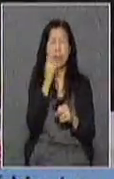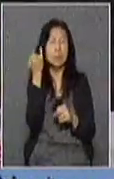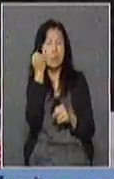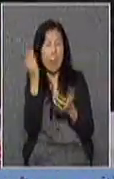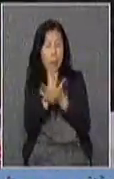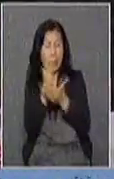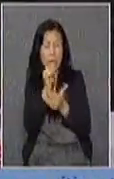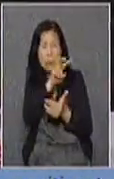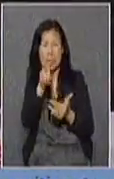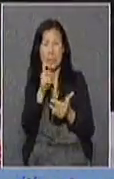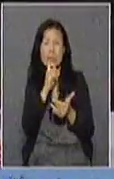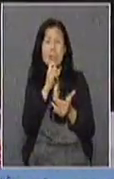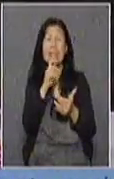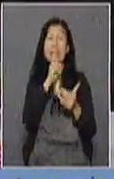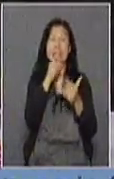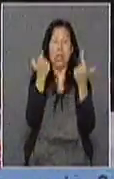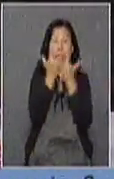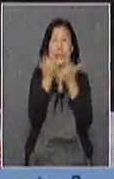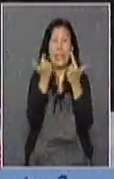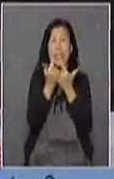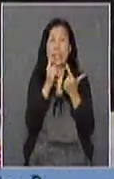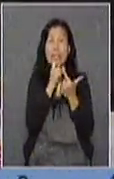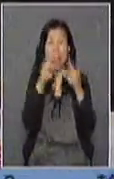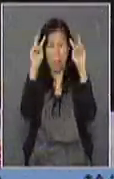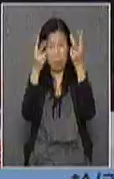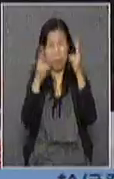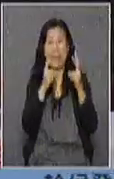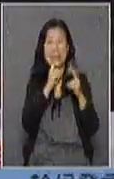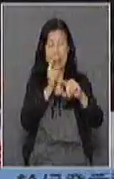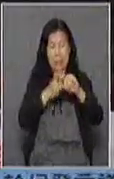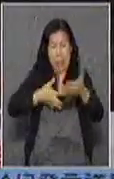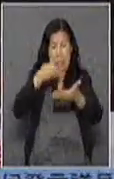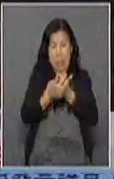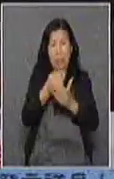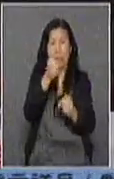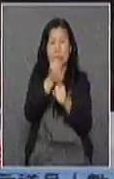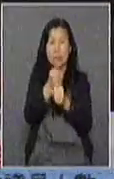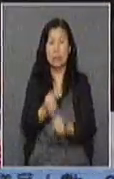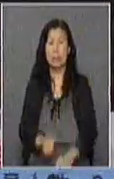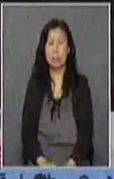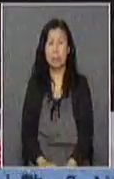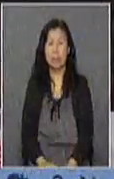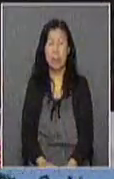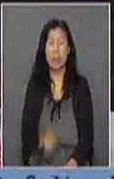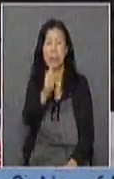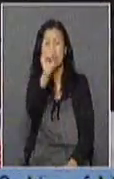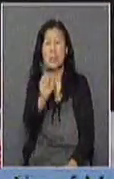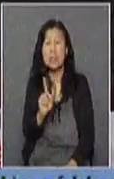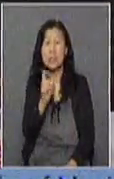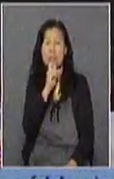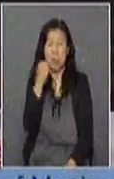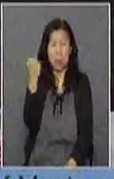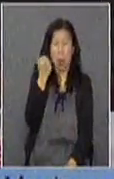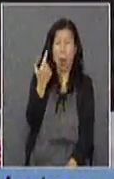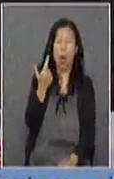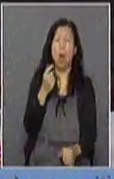是一個極富爭議性的課題，必須審慎處理。什麼叫有強烈的不